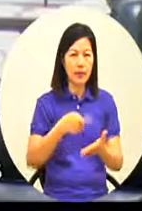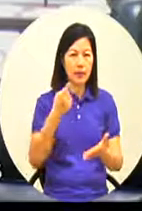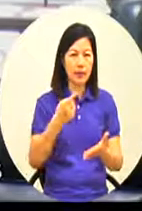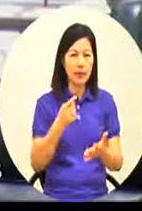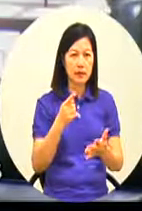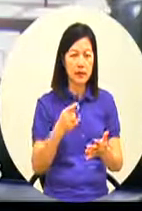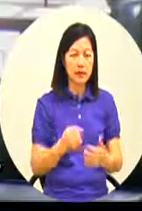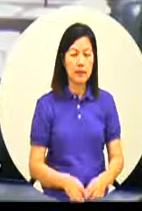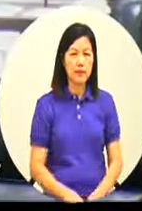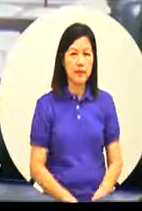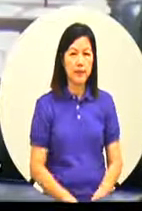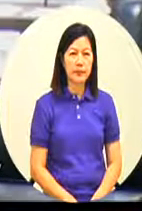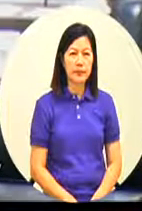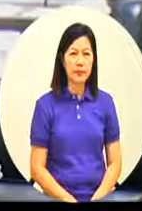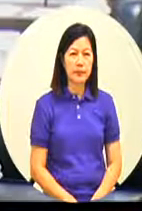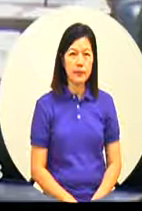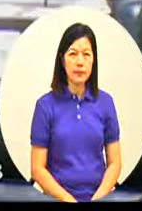想？